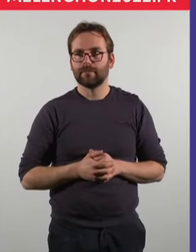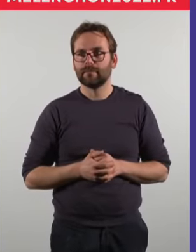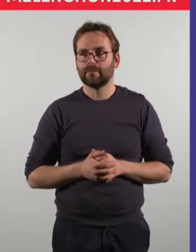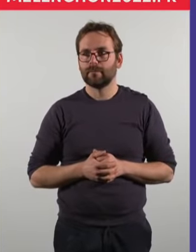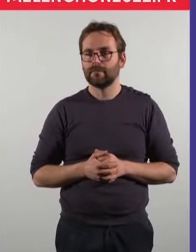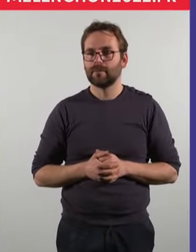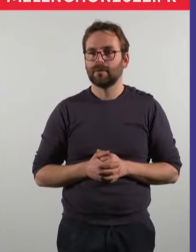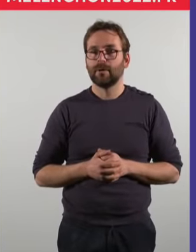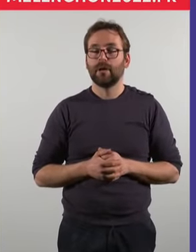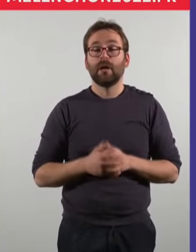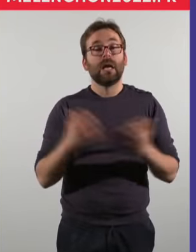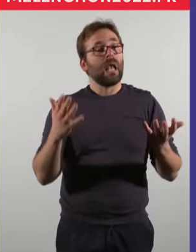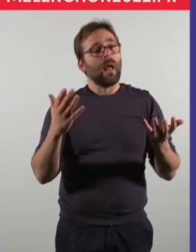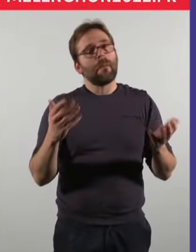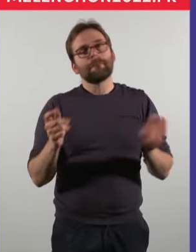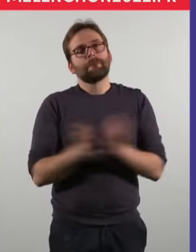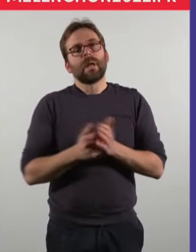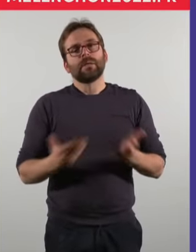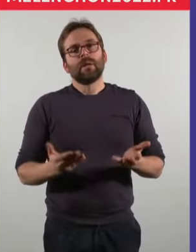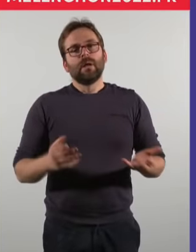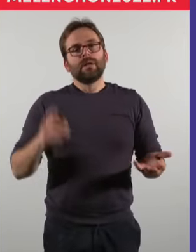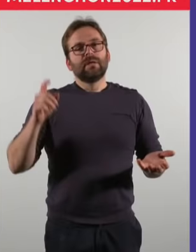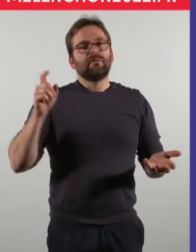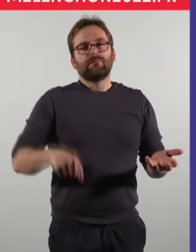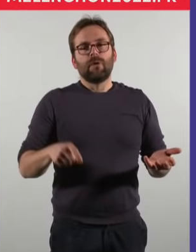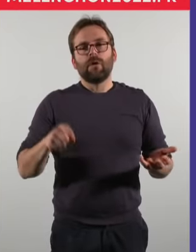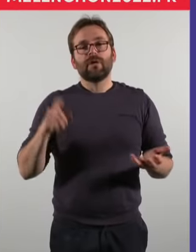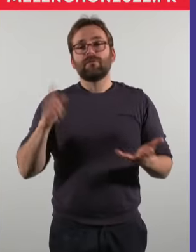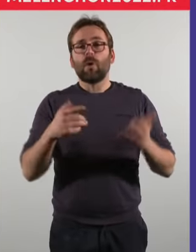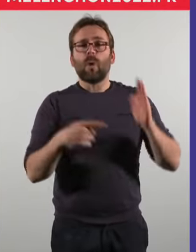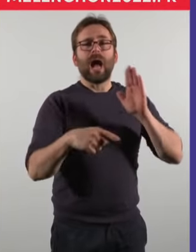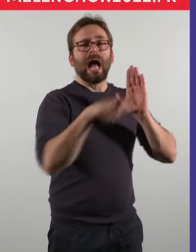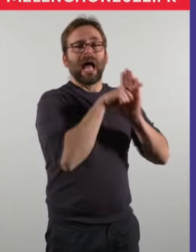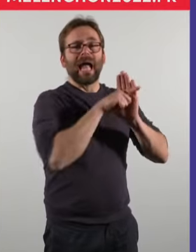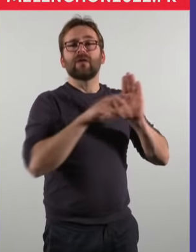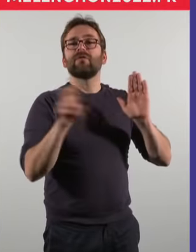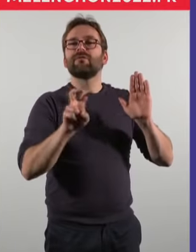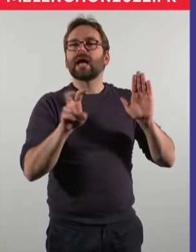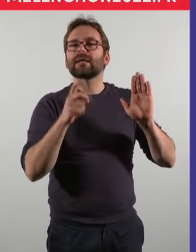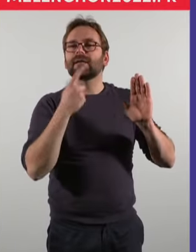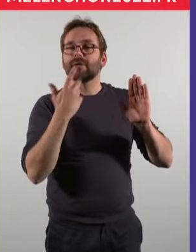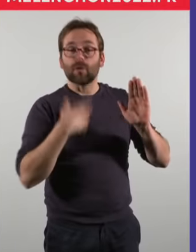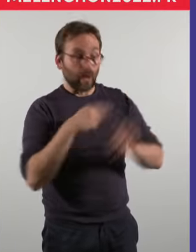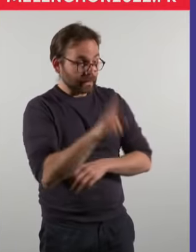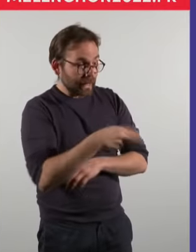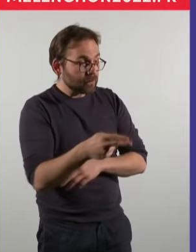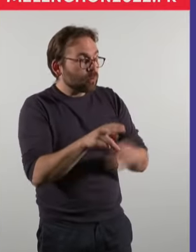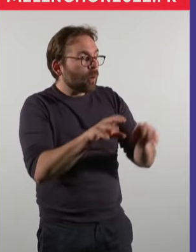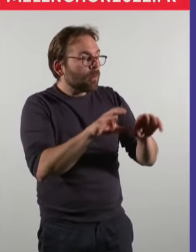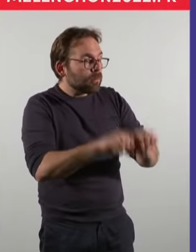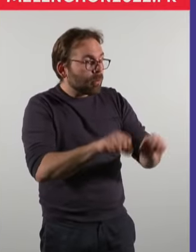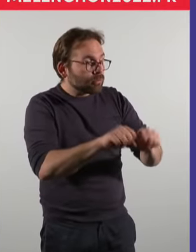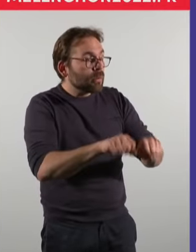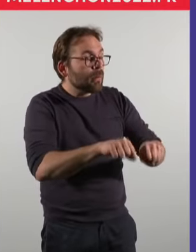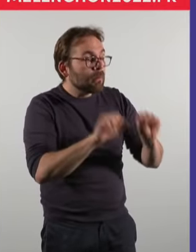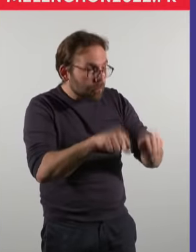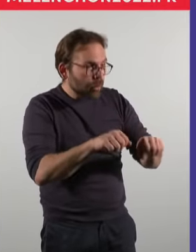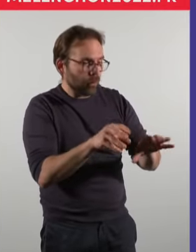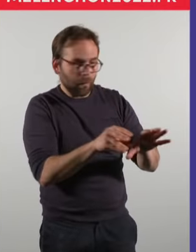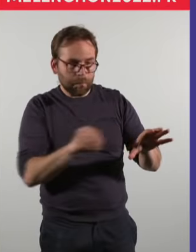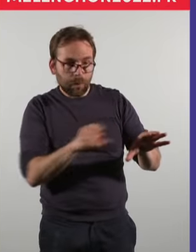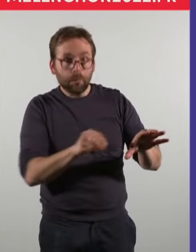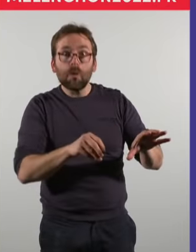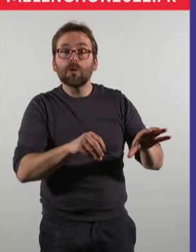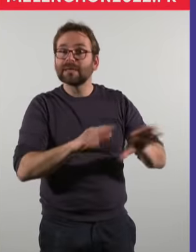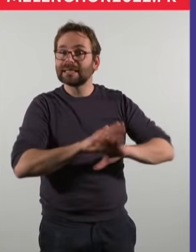Il est temps, plus que temps, de pratiquer la règle verte, c'est-à-dire de ne plus prendre à la nature davantage que ce qu'elle est